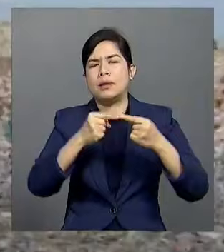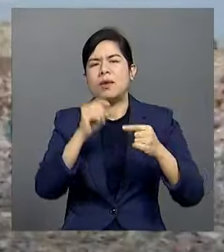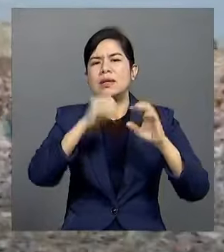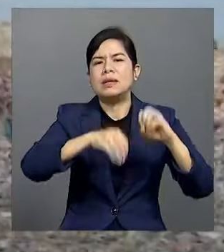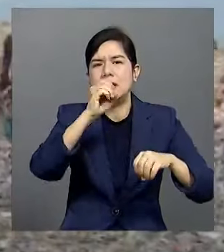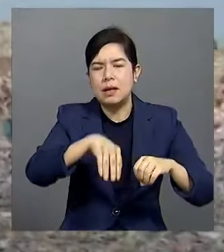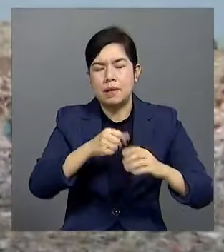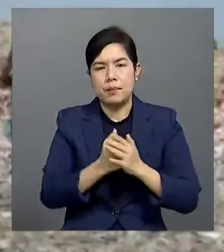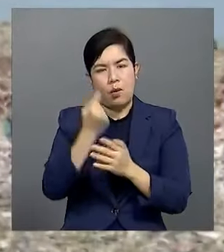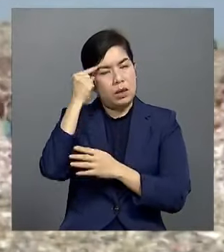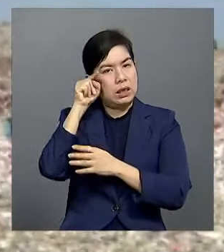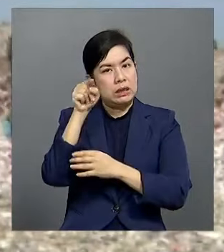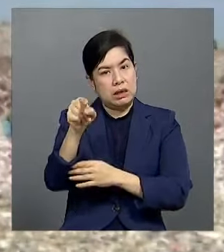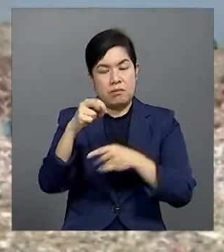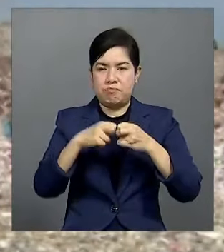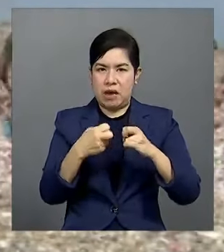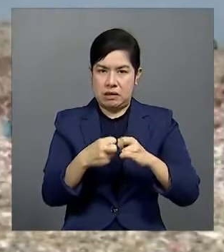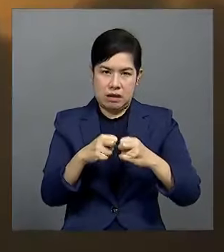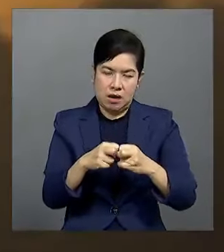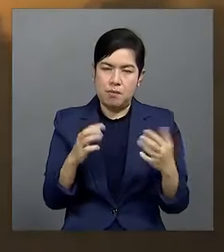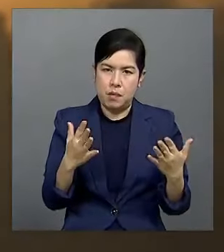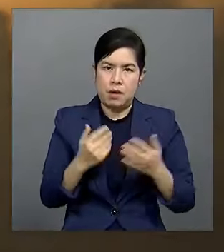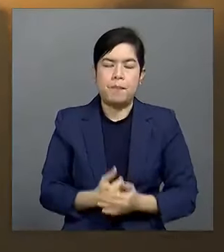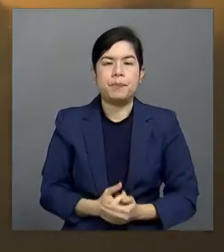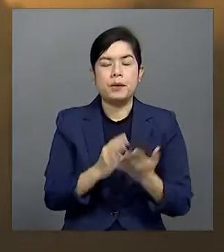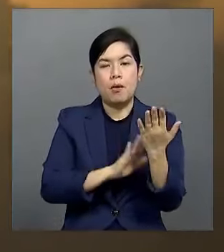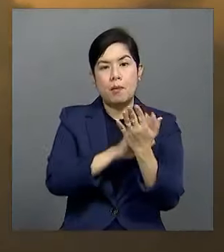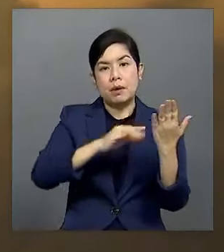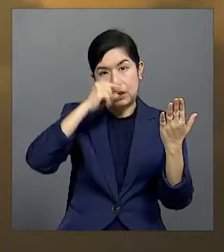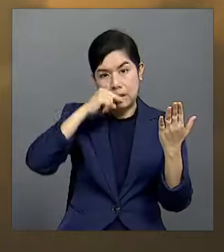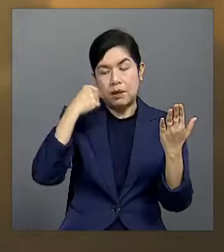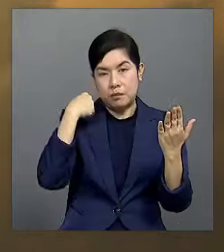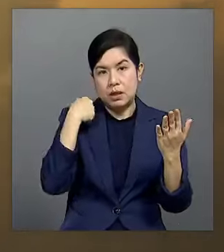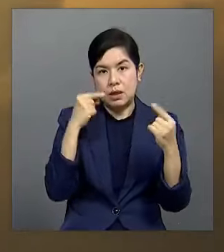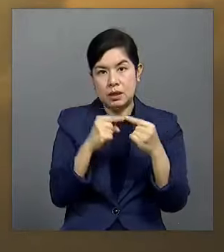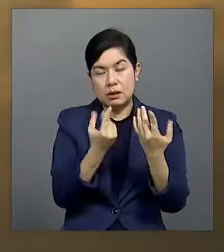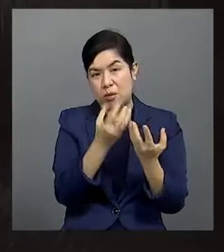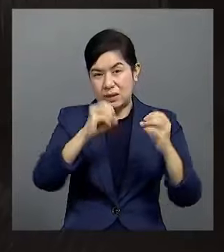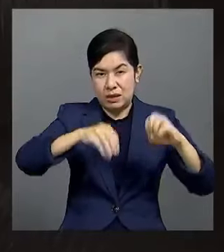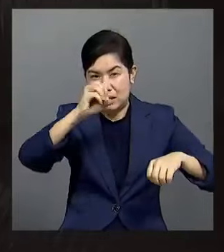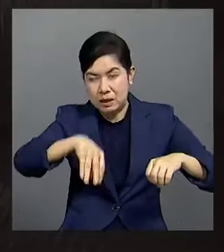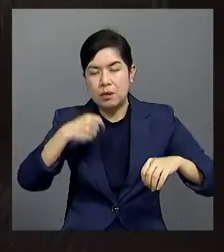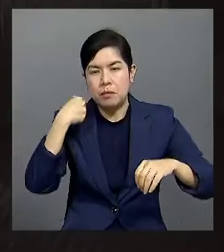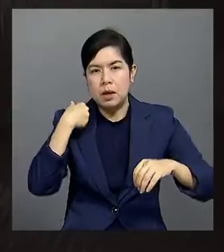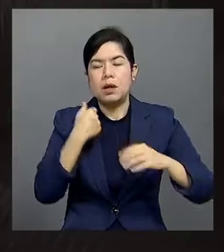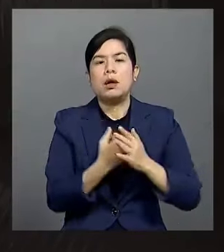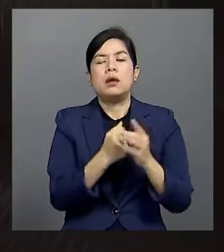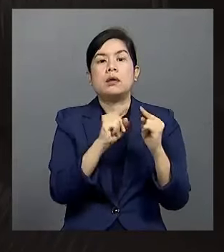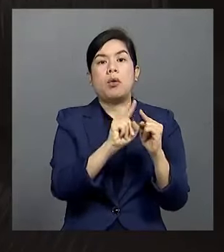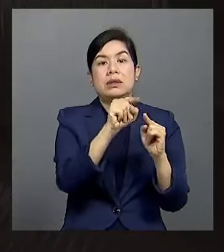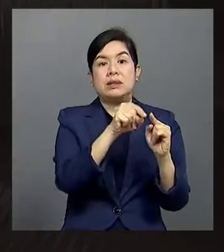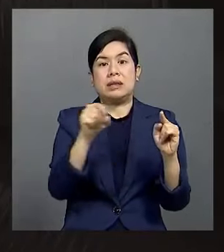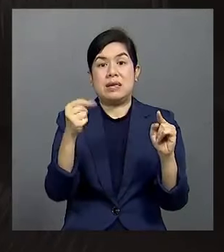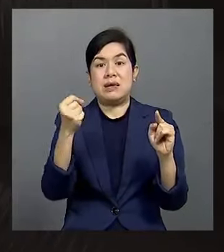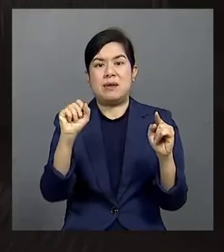ๆส่งผลให้ประเทศไทยผลิตขยะมากติดอันดับ1ใน10ของโลกตัวอย่างง่าย